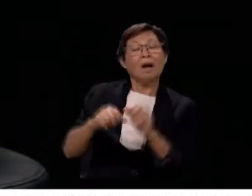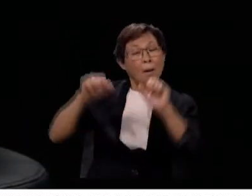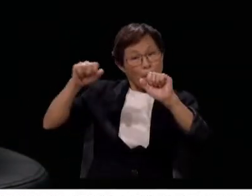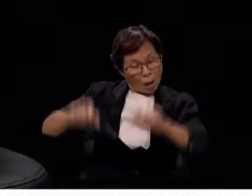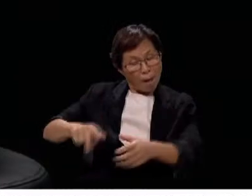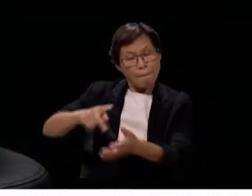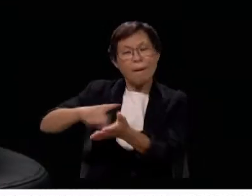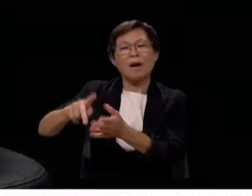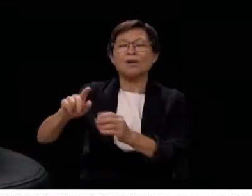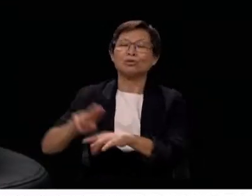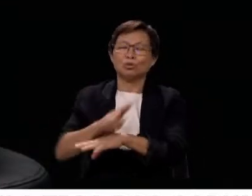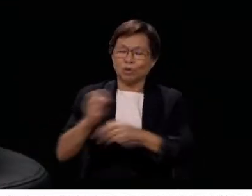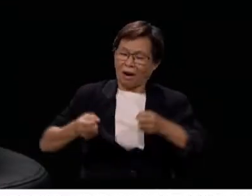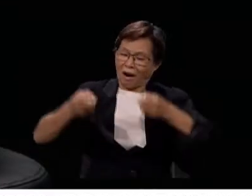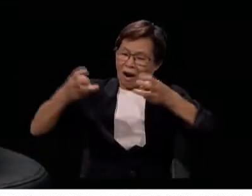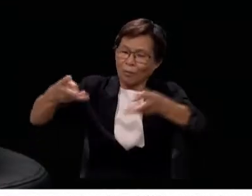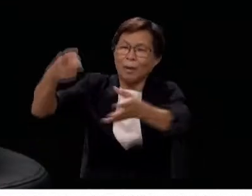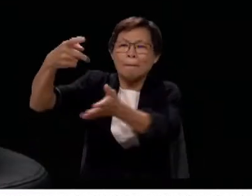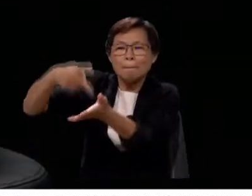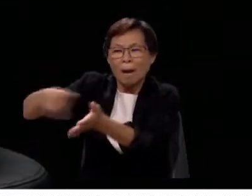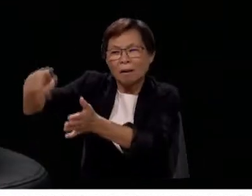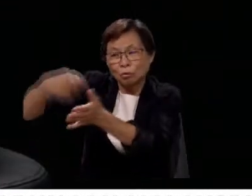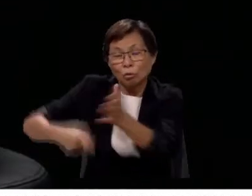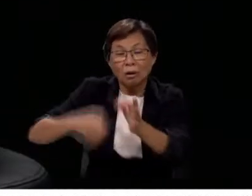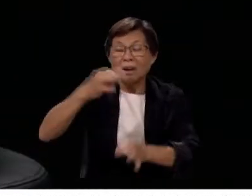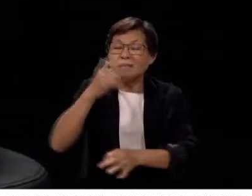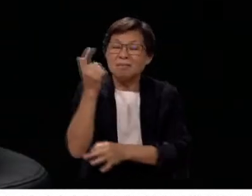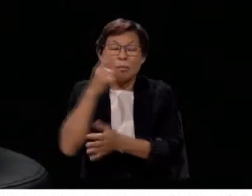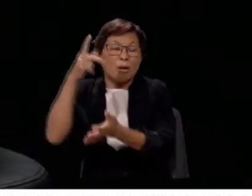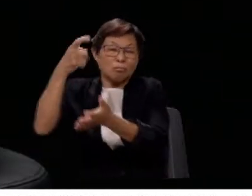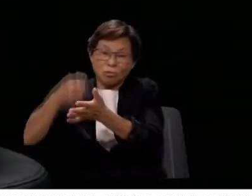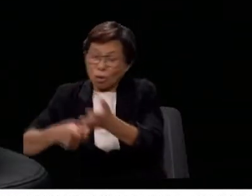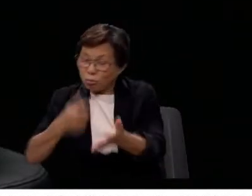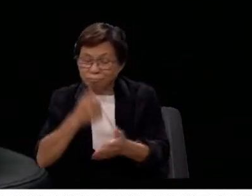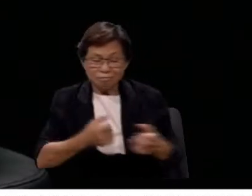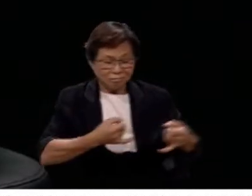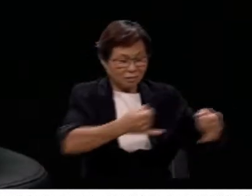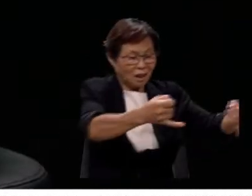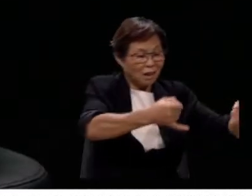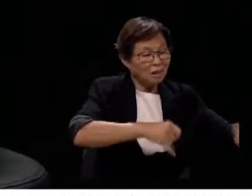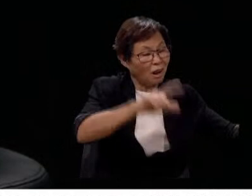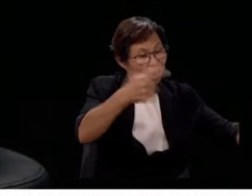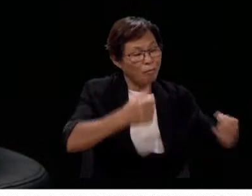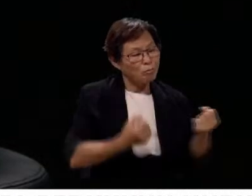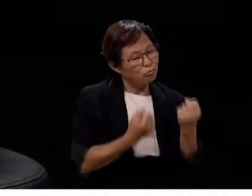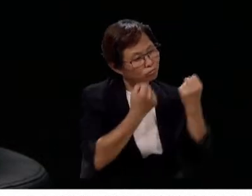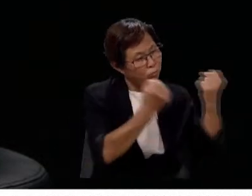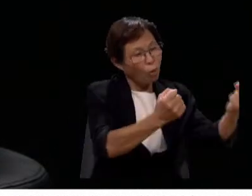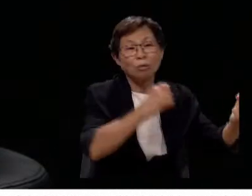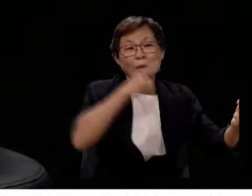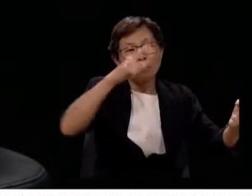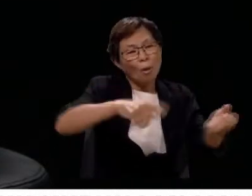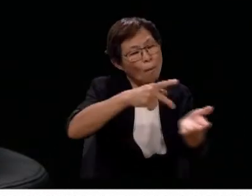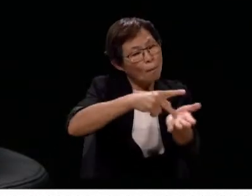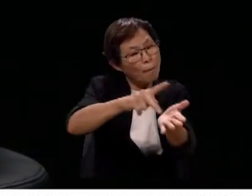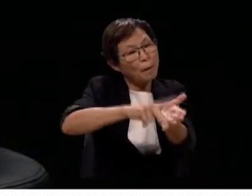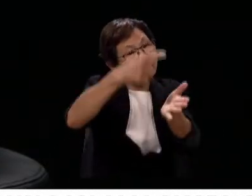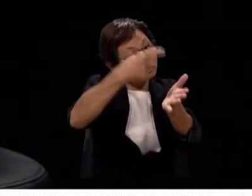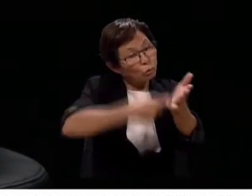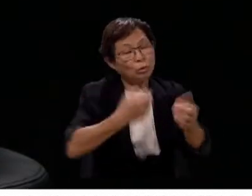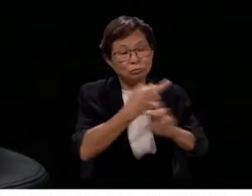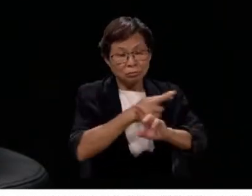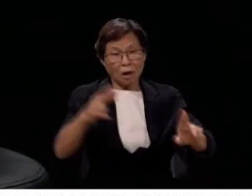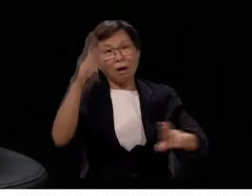sanggup membayar gunakanlah tapi kalau tak ada pilihan untuk jalan-jalan lain yang melekat boleh lalu Vivi kefir yang yang